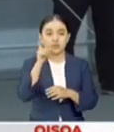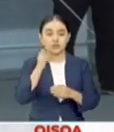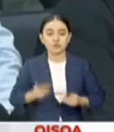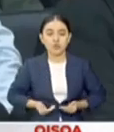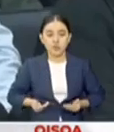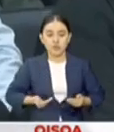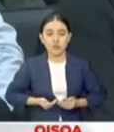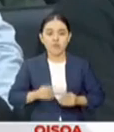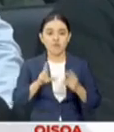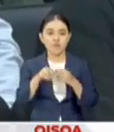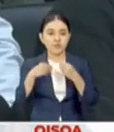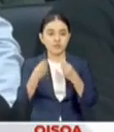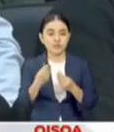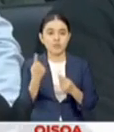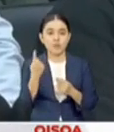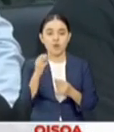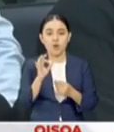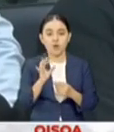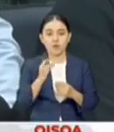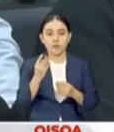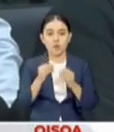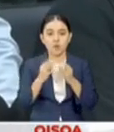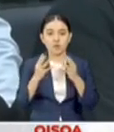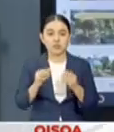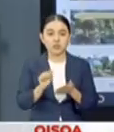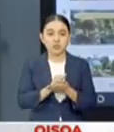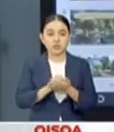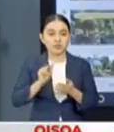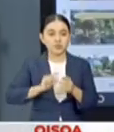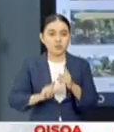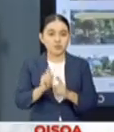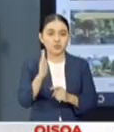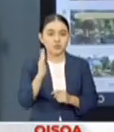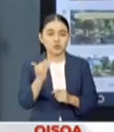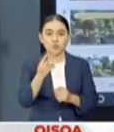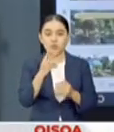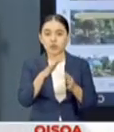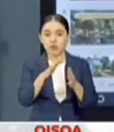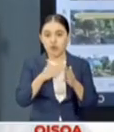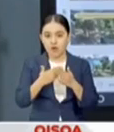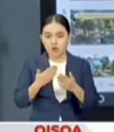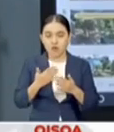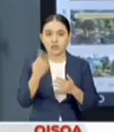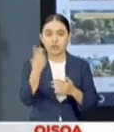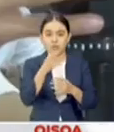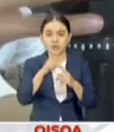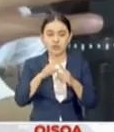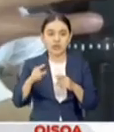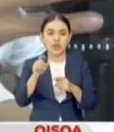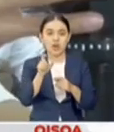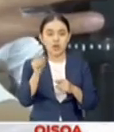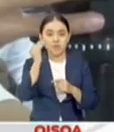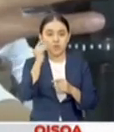va'da bermoqda. Oktyabr oyining 1-10 kunligida hujjatlashtirish ishlari boshlanadi. Unga qadar 2 hafta davomida aholining